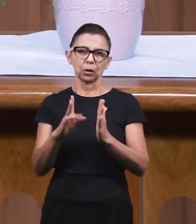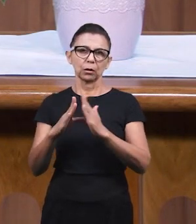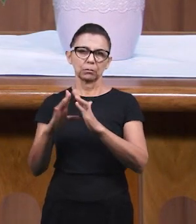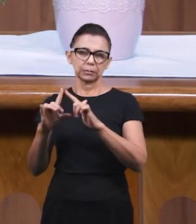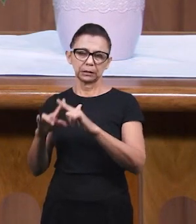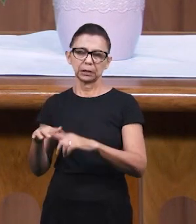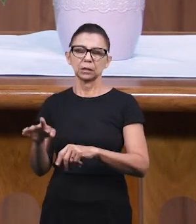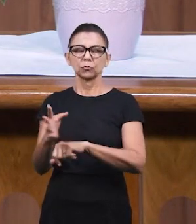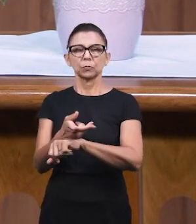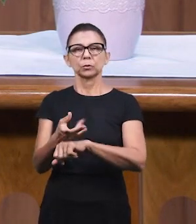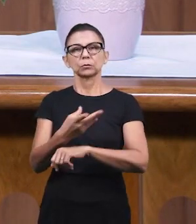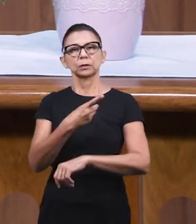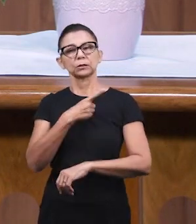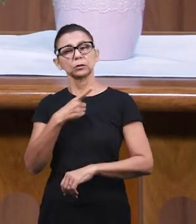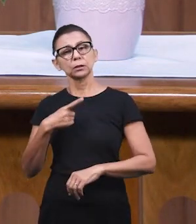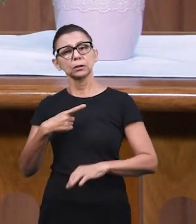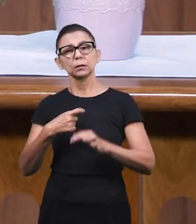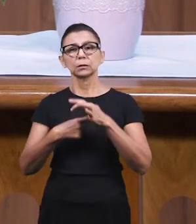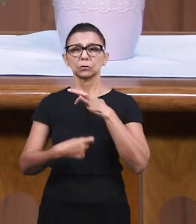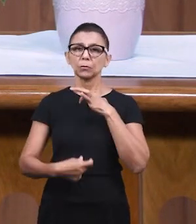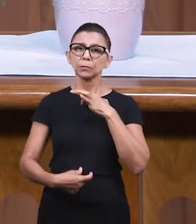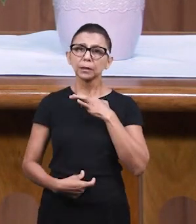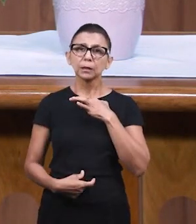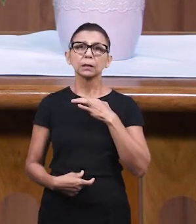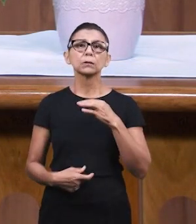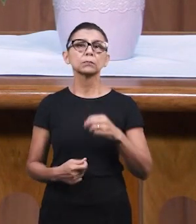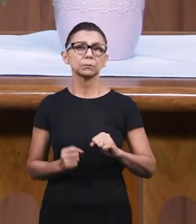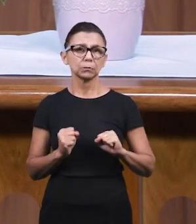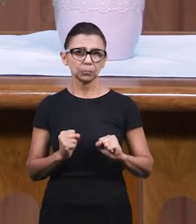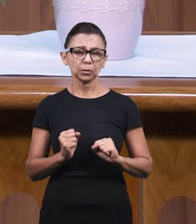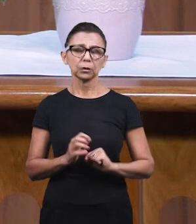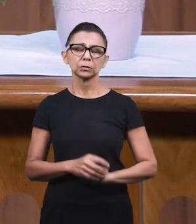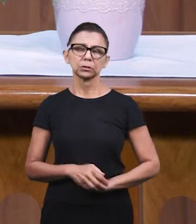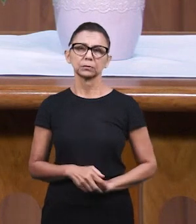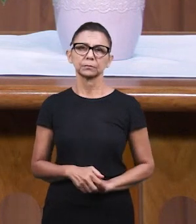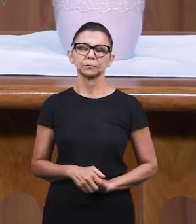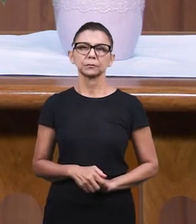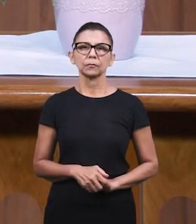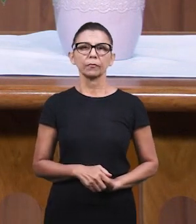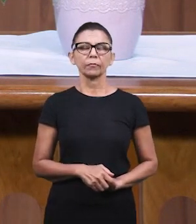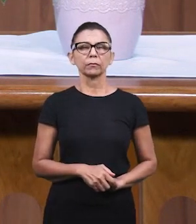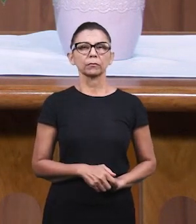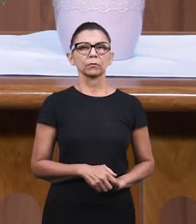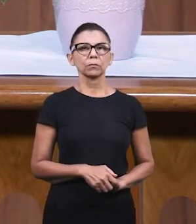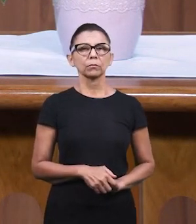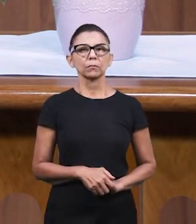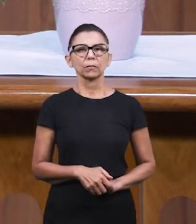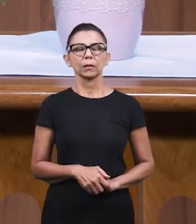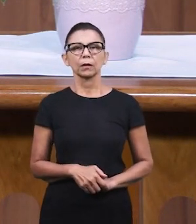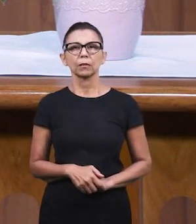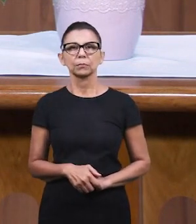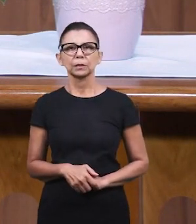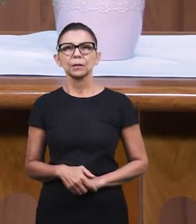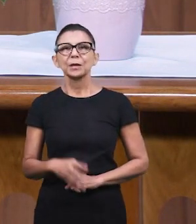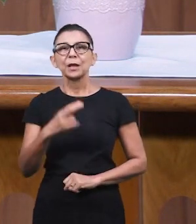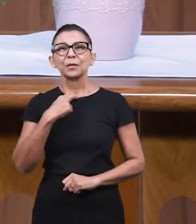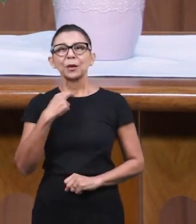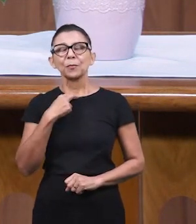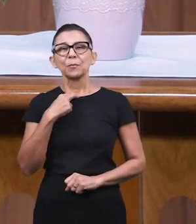тех, кто является членами церкви, они должны искать помощь у своих пасторов. Давайте